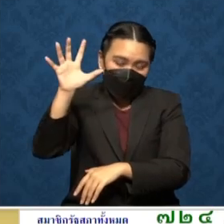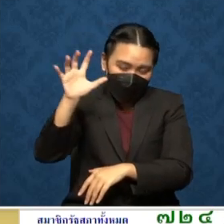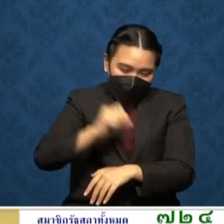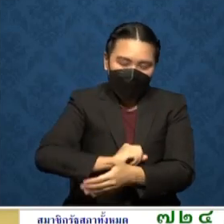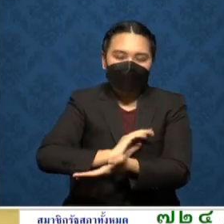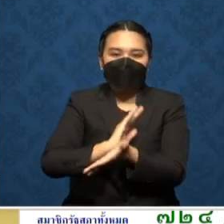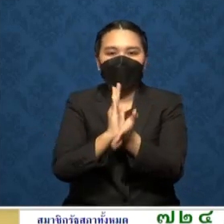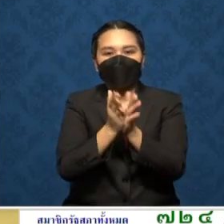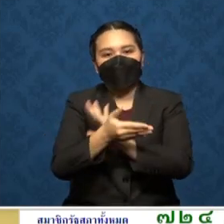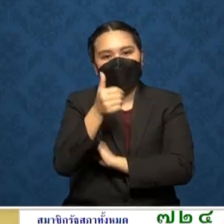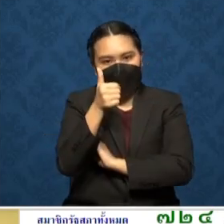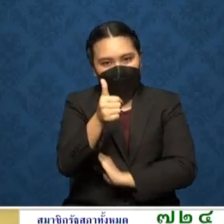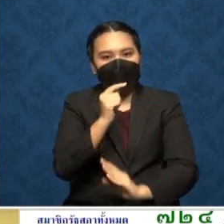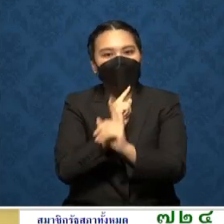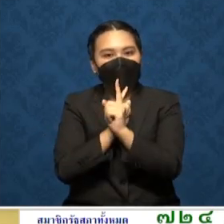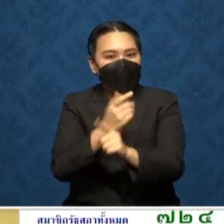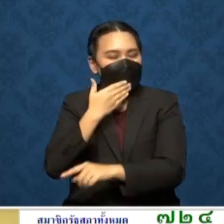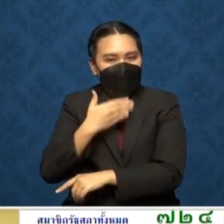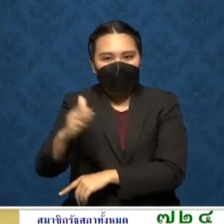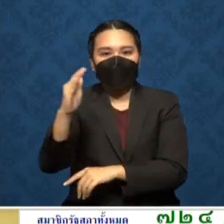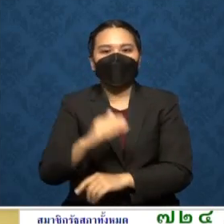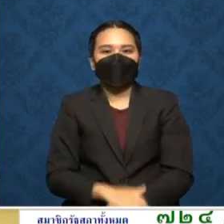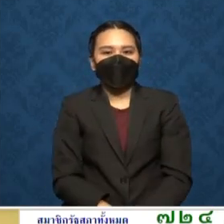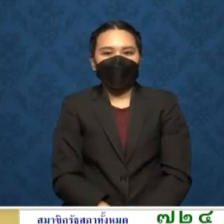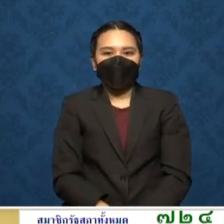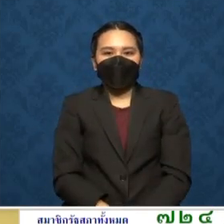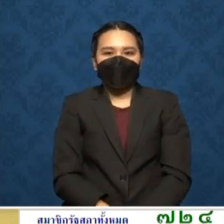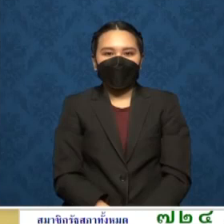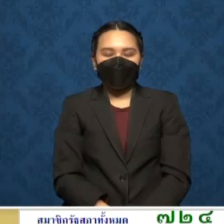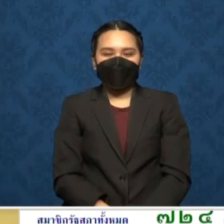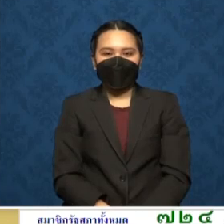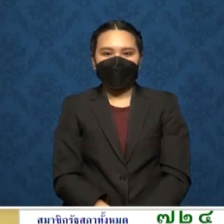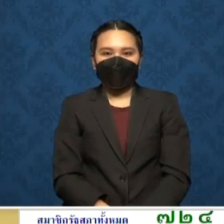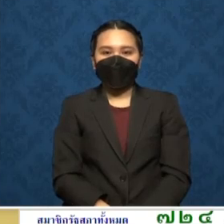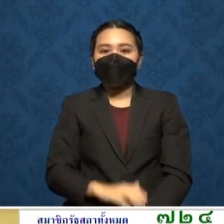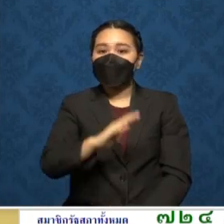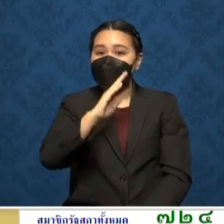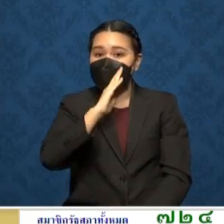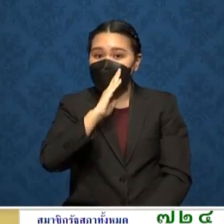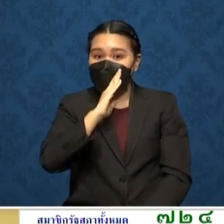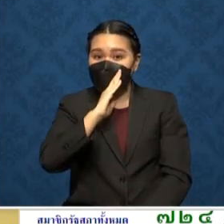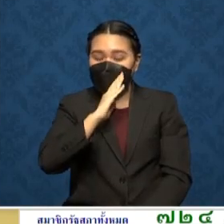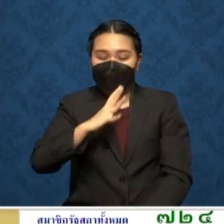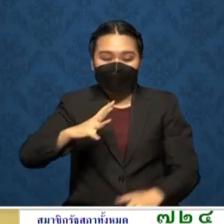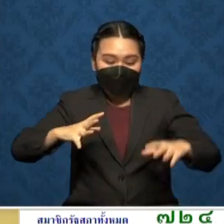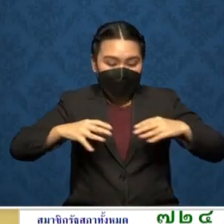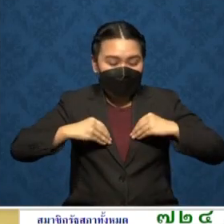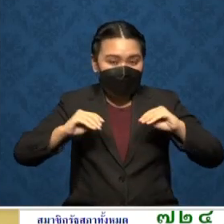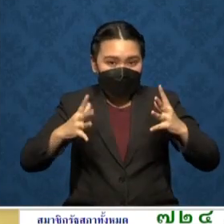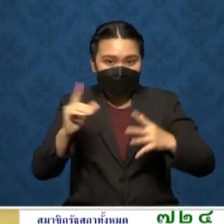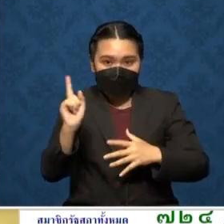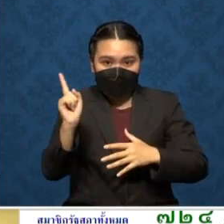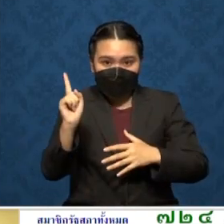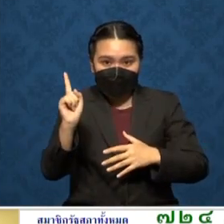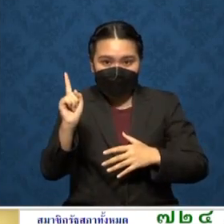ช้ได้ตามนั้นตลอดไปจะยกเว้นไม่ใช้อยู่ก็คือหน่วยงานในท